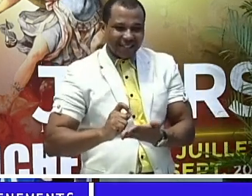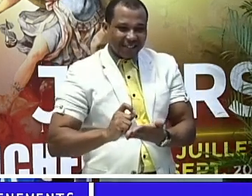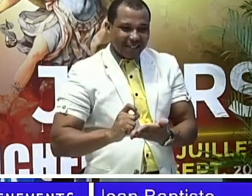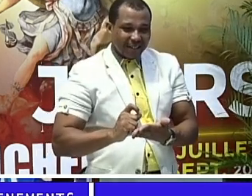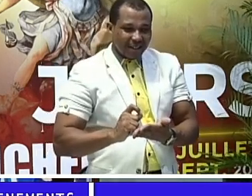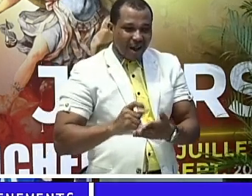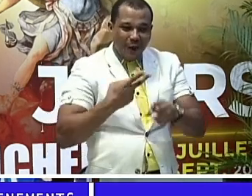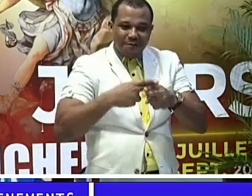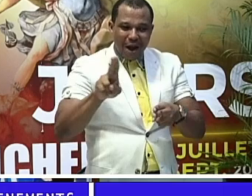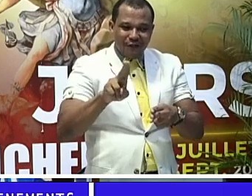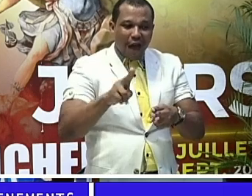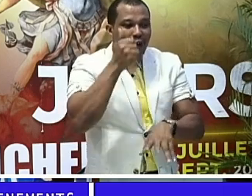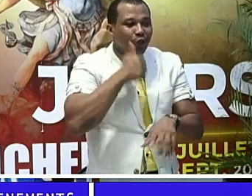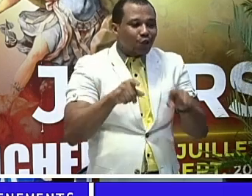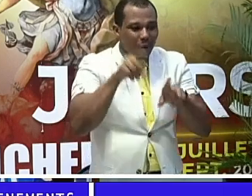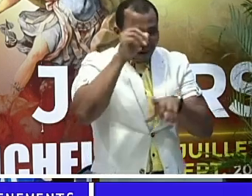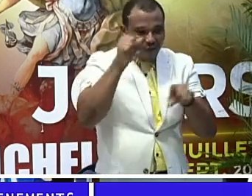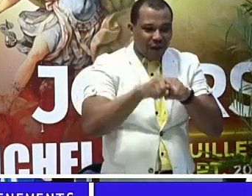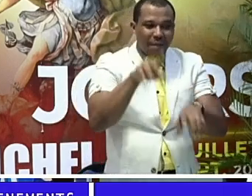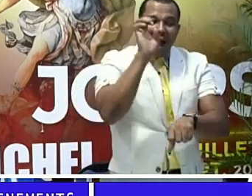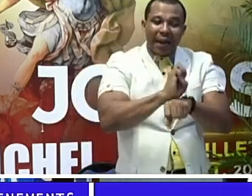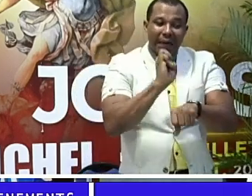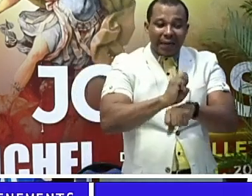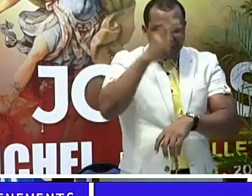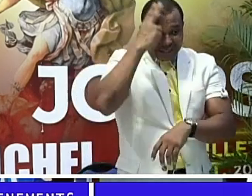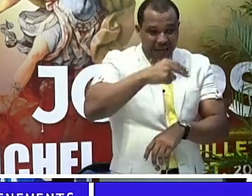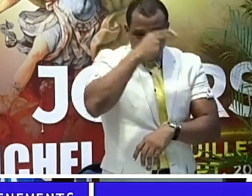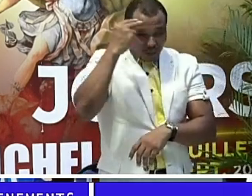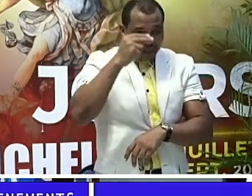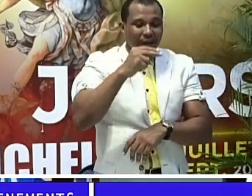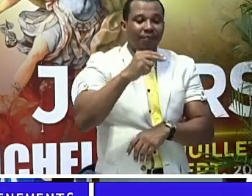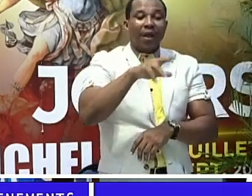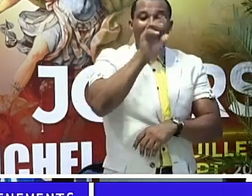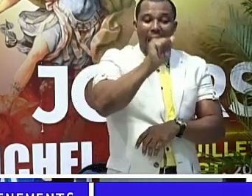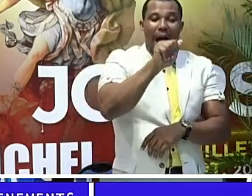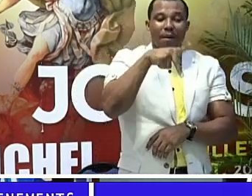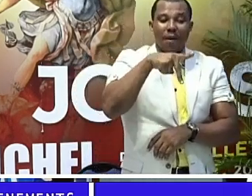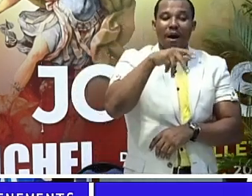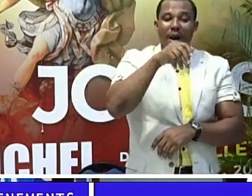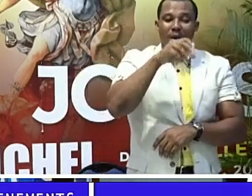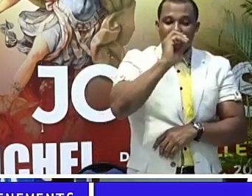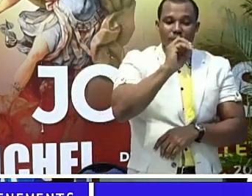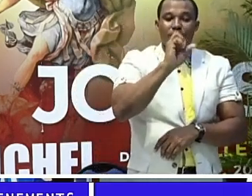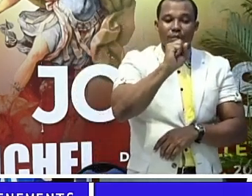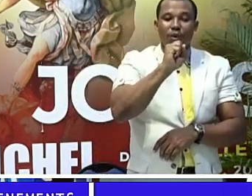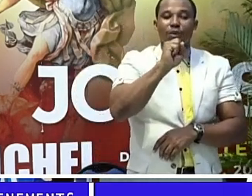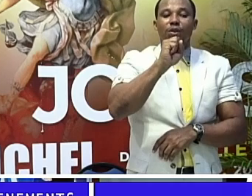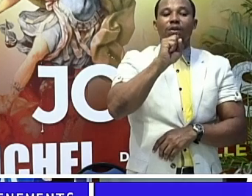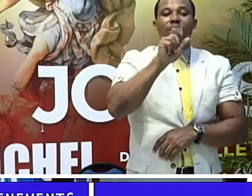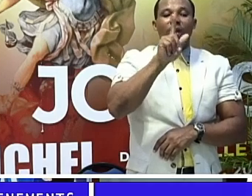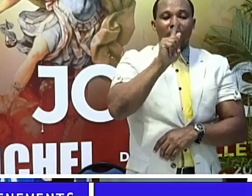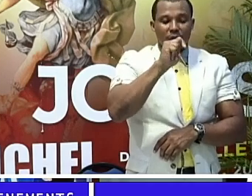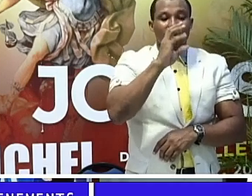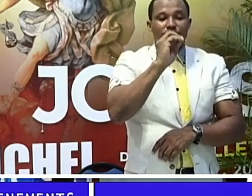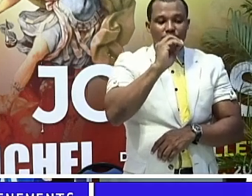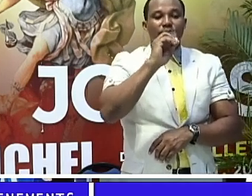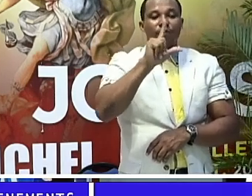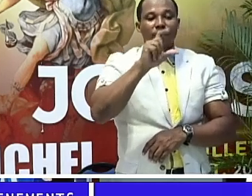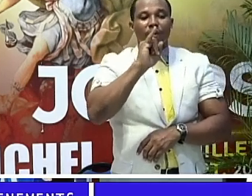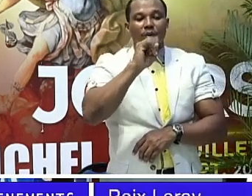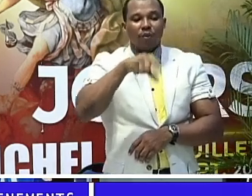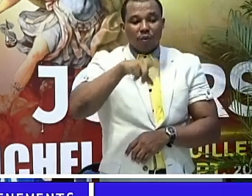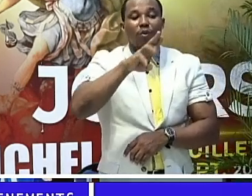conclusion frère Maxime, l'église catholique apostolique romaine n'est pas l'église